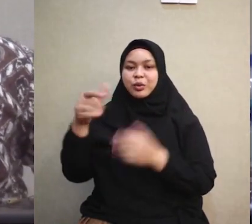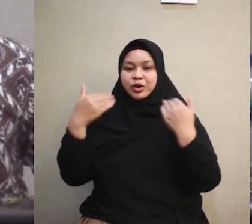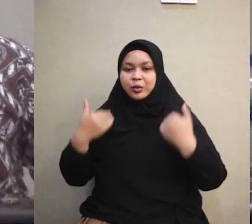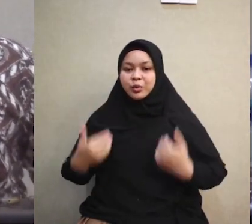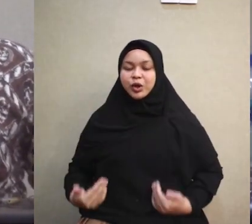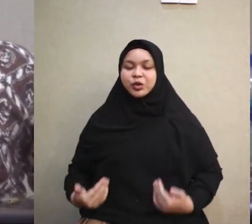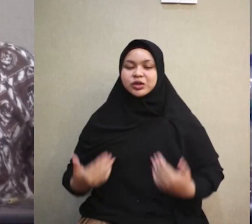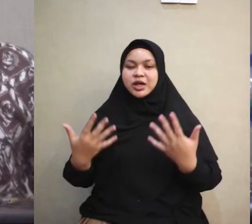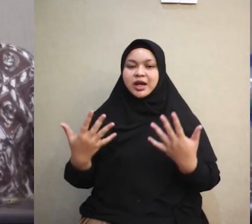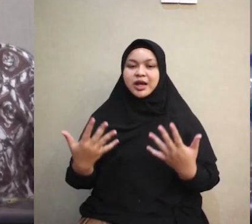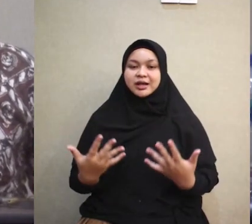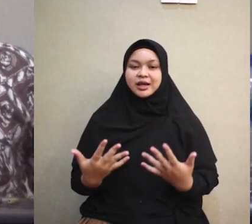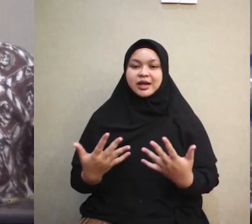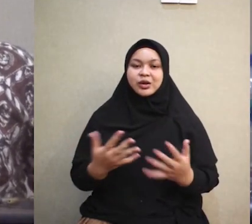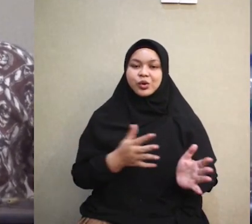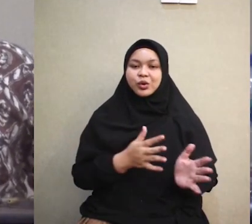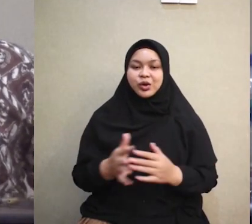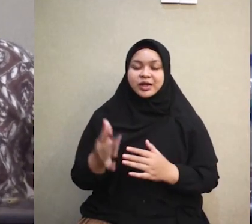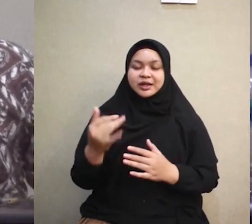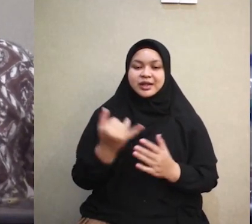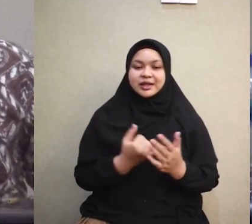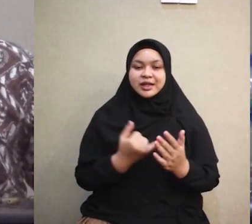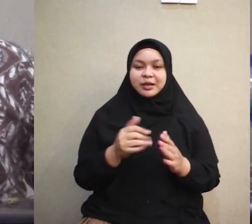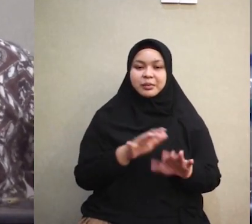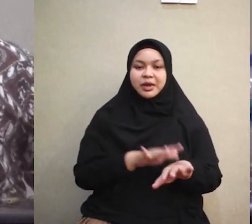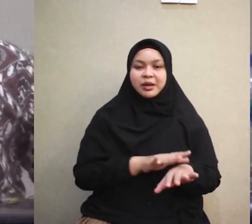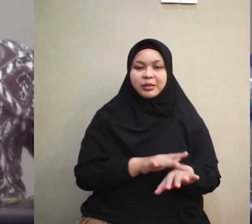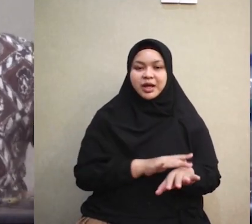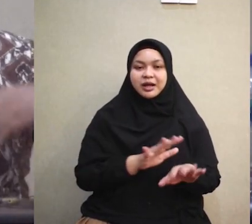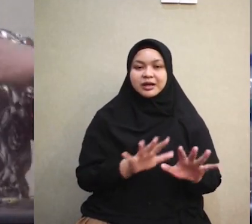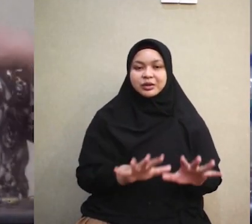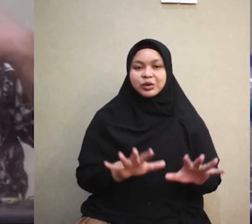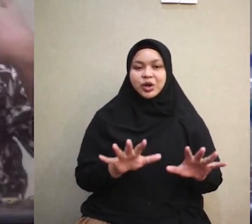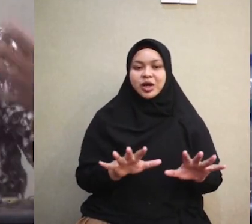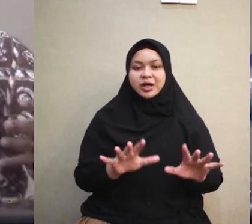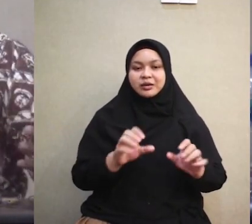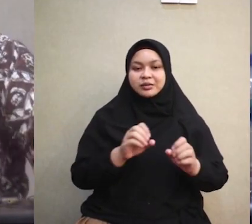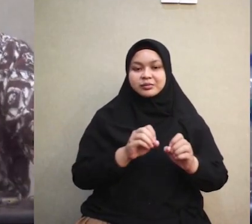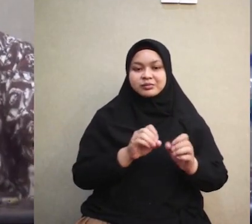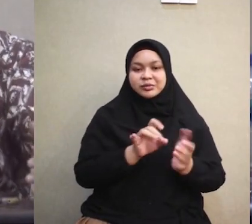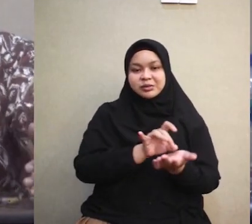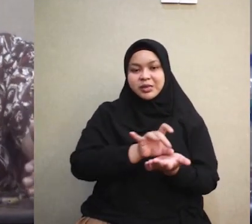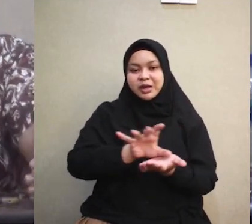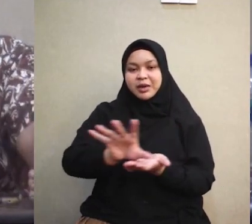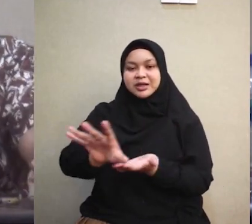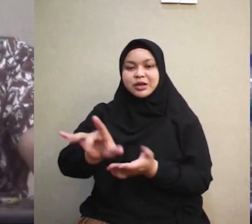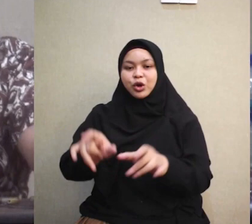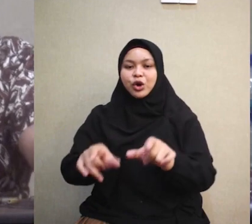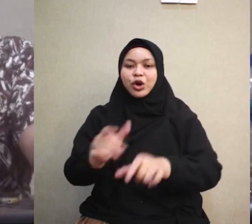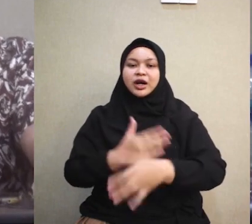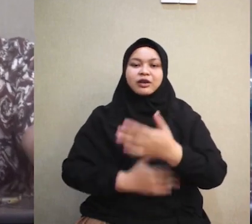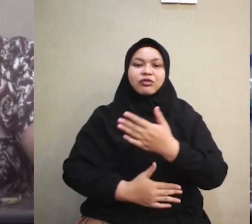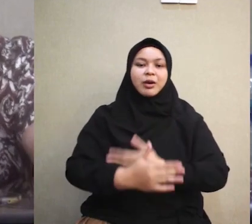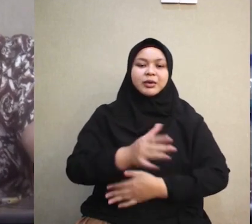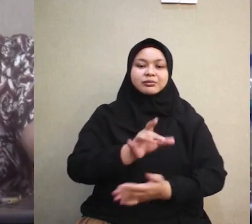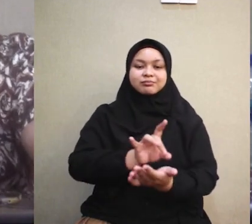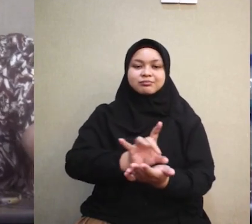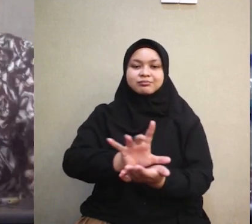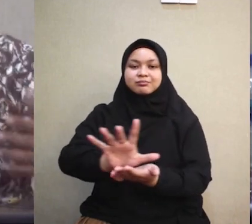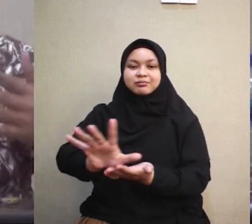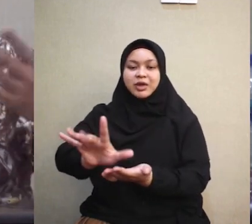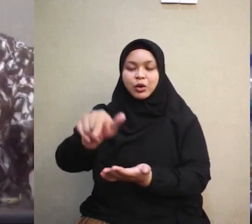kemudian yang kemudian desain itu perlahan-lahan memarginalkan orang dengan disabilitas